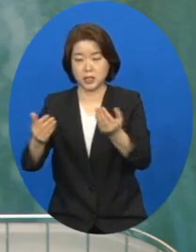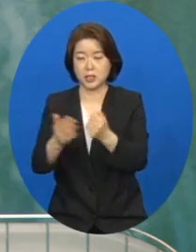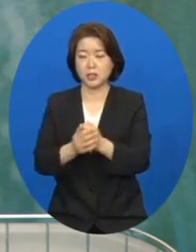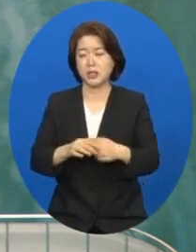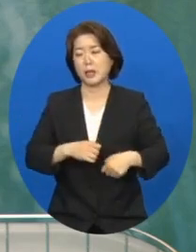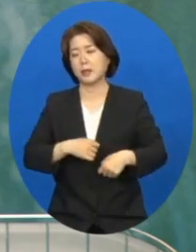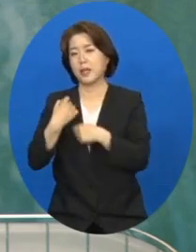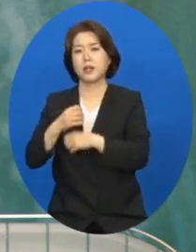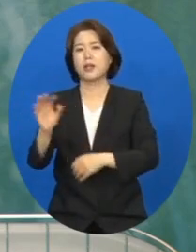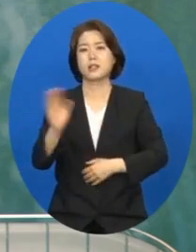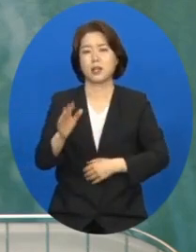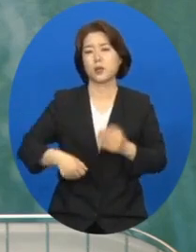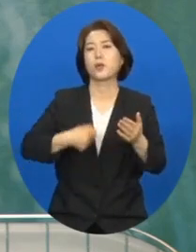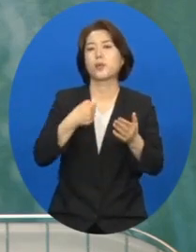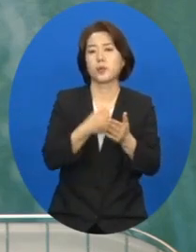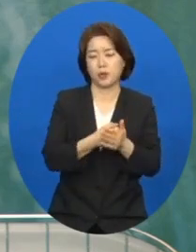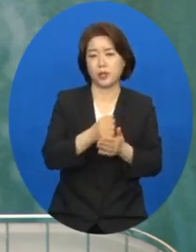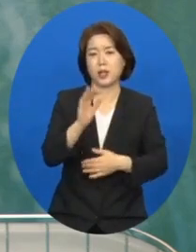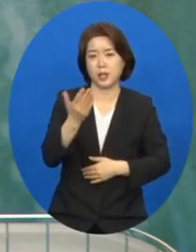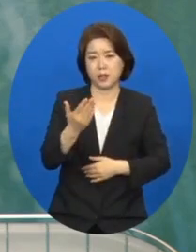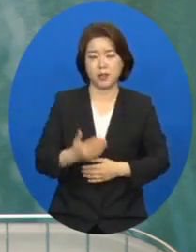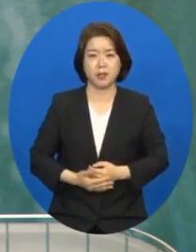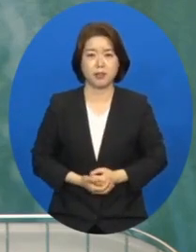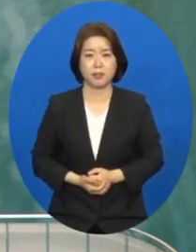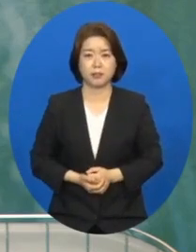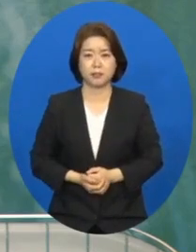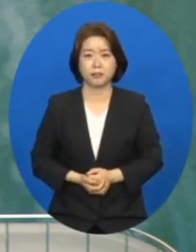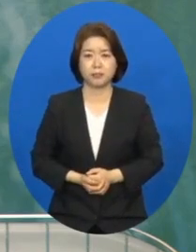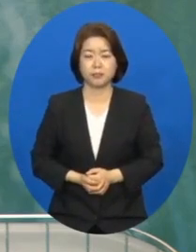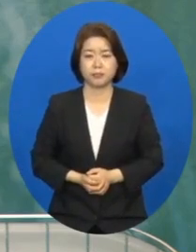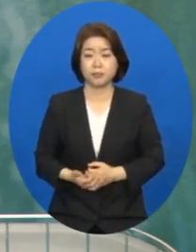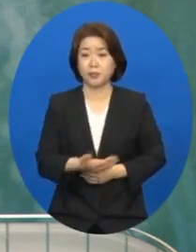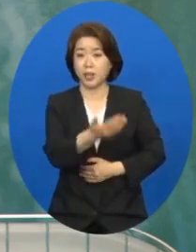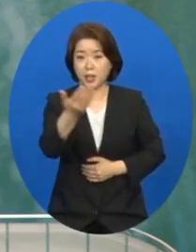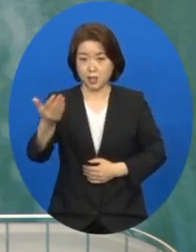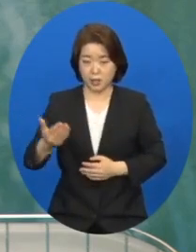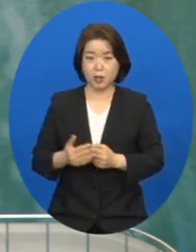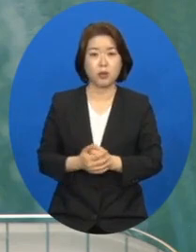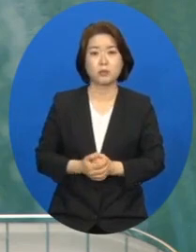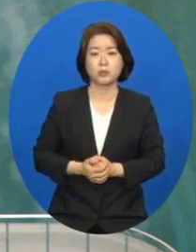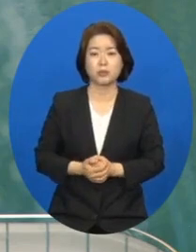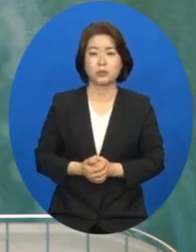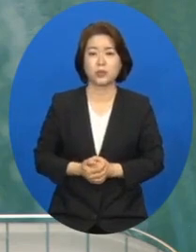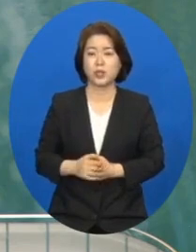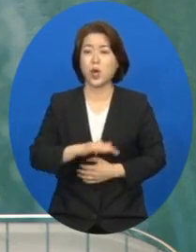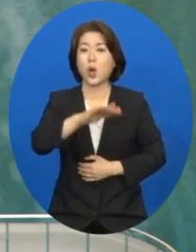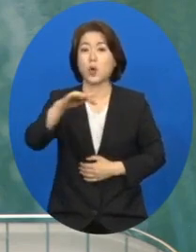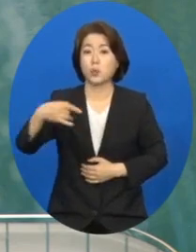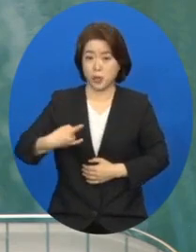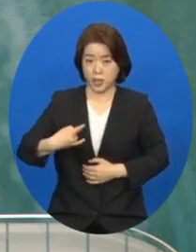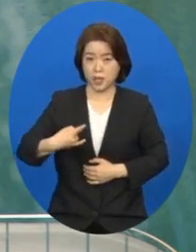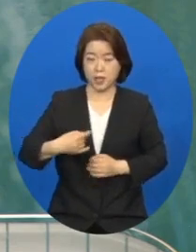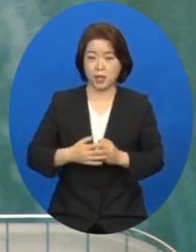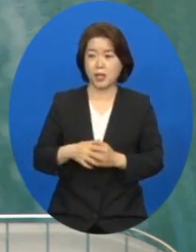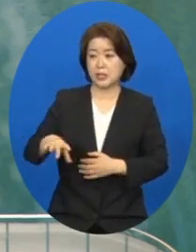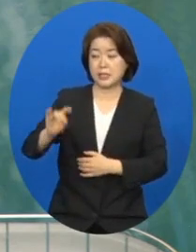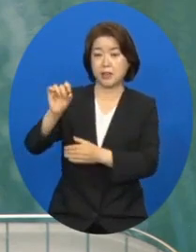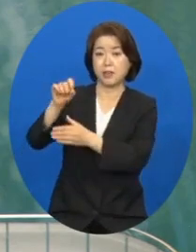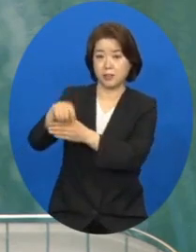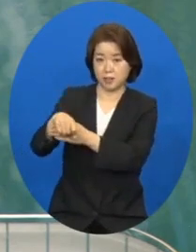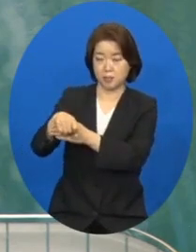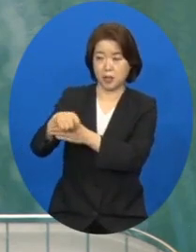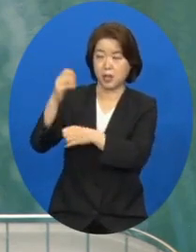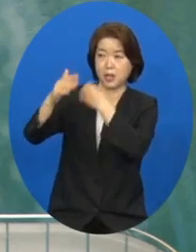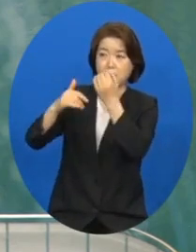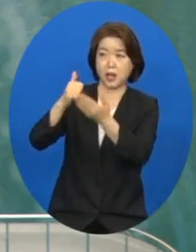하지 않기로 결단하게 되는 겁니다. 여러분, 우리에게도 첫 열매로